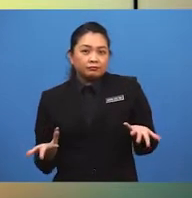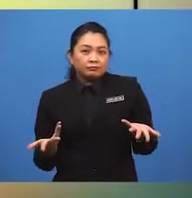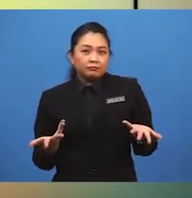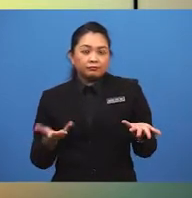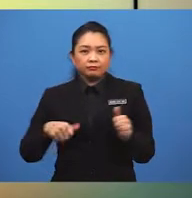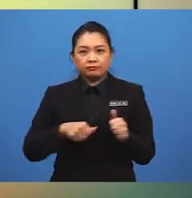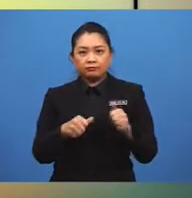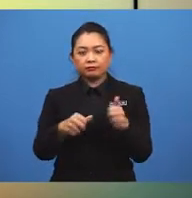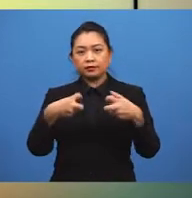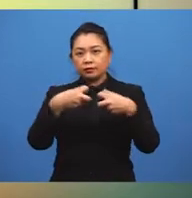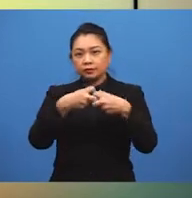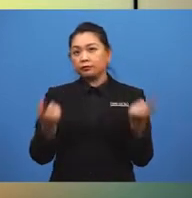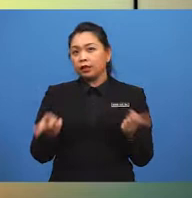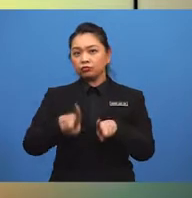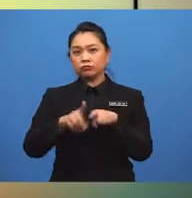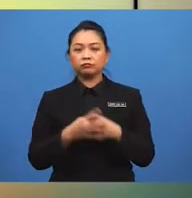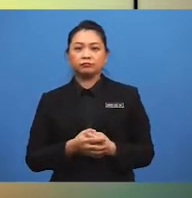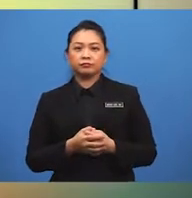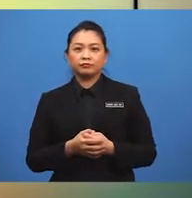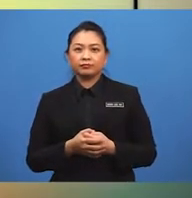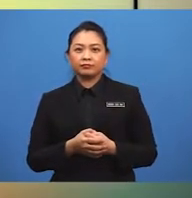Bagaimanakah pengairan arus ini berlaku?